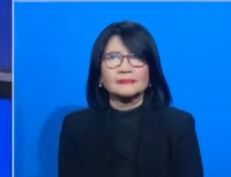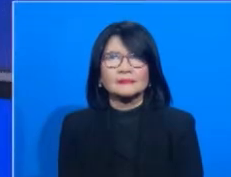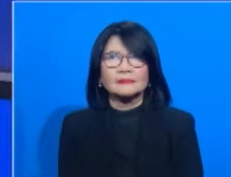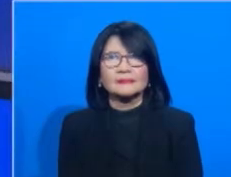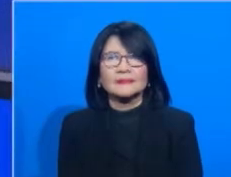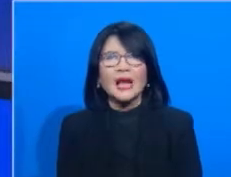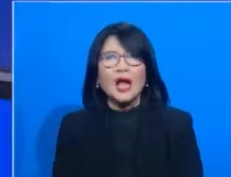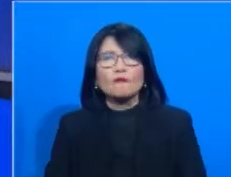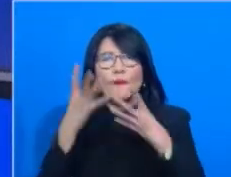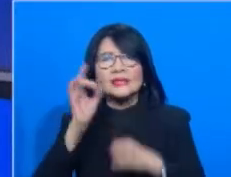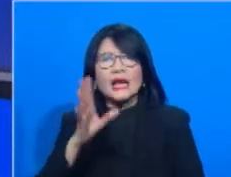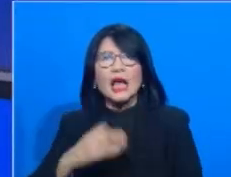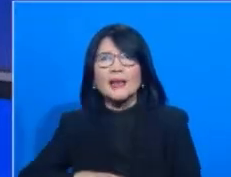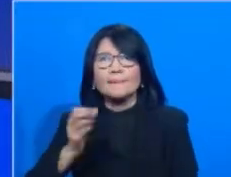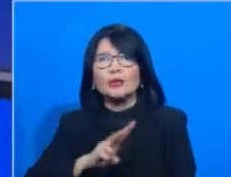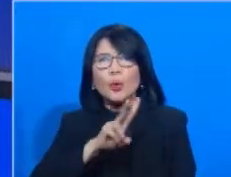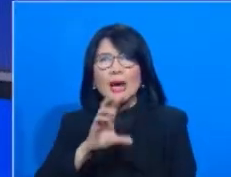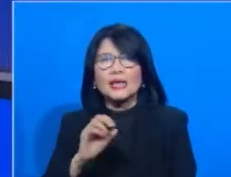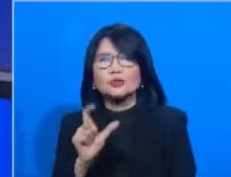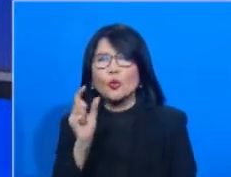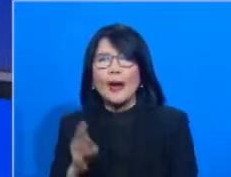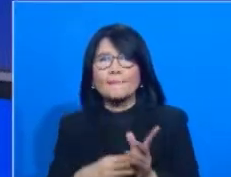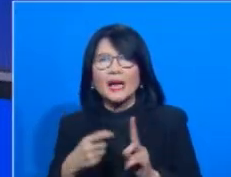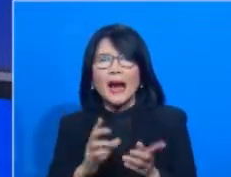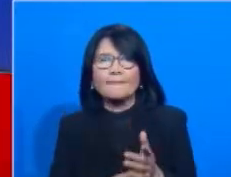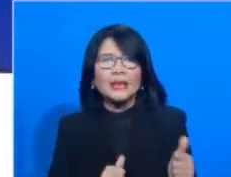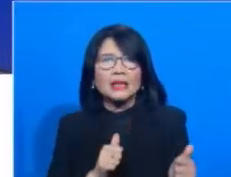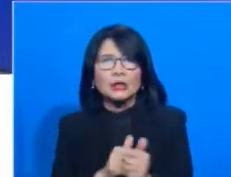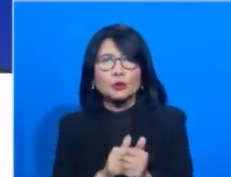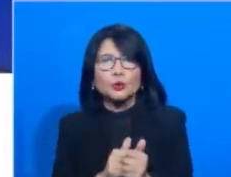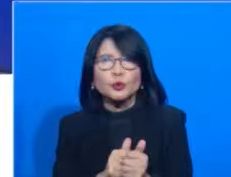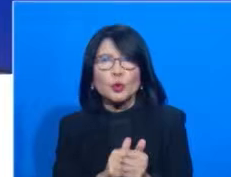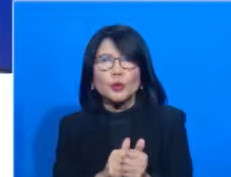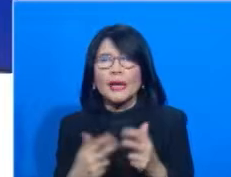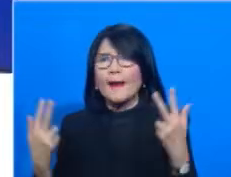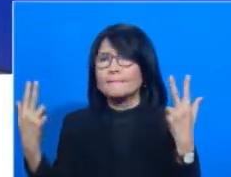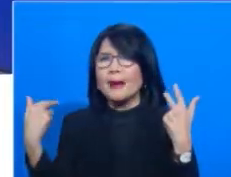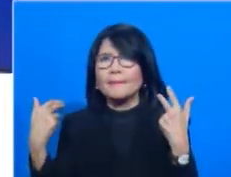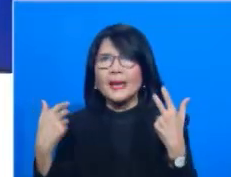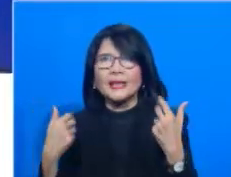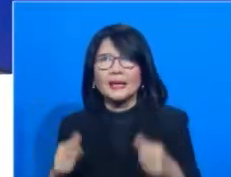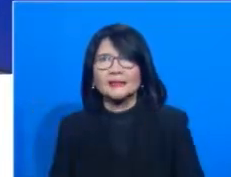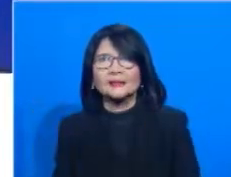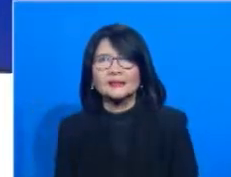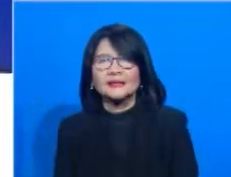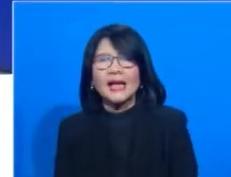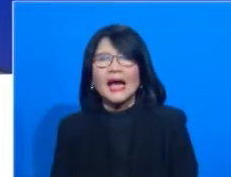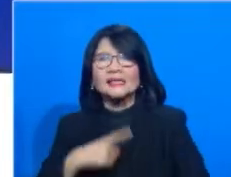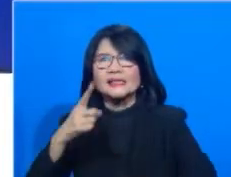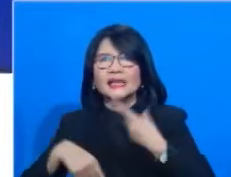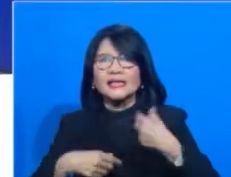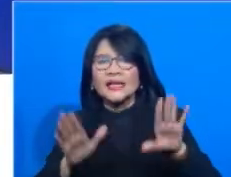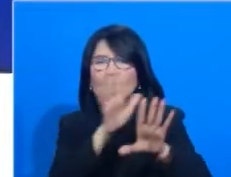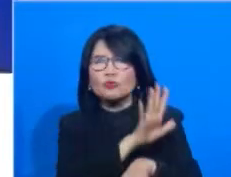Kita ke informasi lain, lebih dari 200 pelaku UMKM berpartisipasi dalam ajang Pameran Cerita Nusantara 2024.